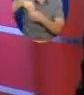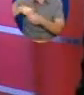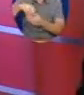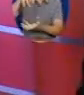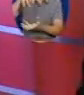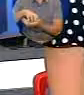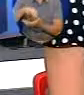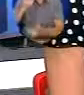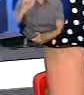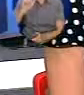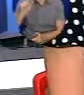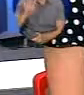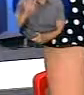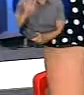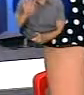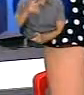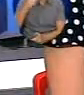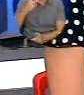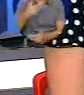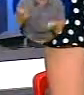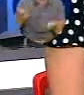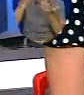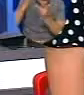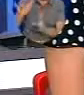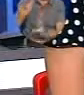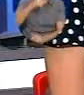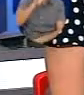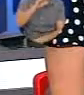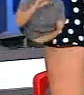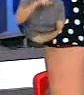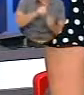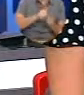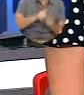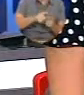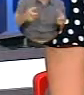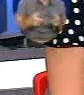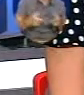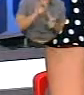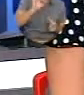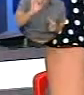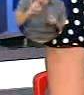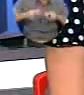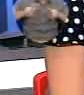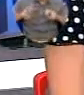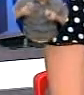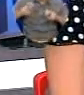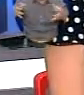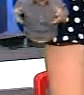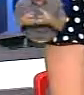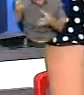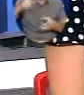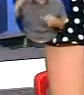ממש. שלום לפרופסור אלכסנדרה כלב, המחלקה לסוציולוגיה ואנתרופולוגיה אוניברסיטת תל אביב, אחת מאורחות